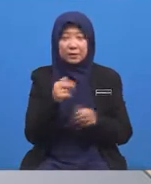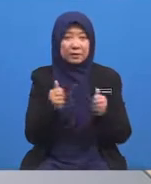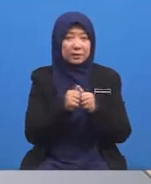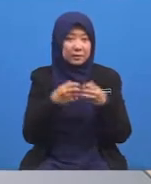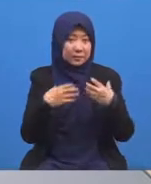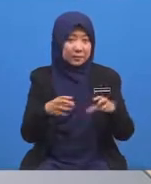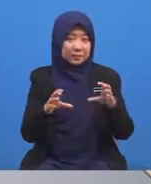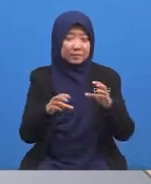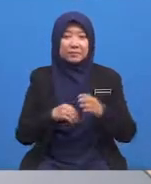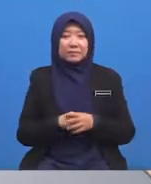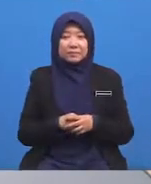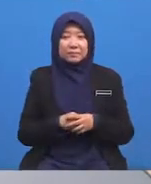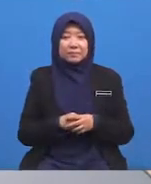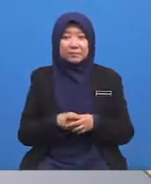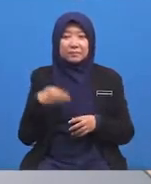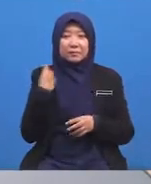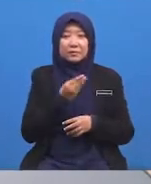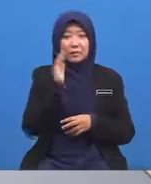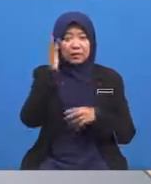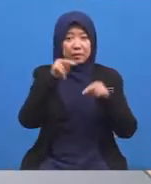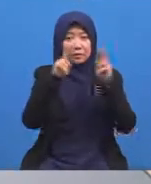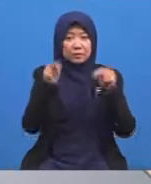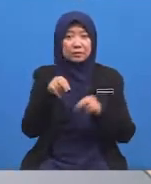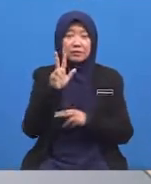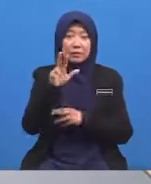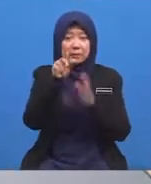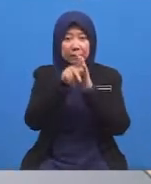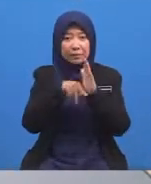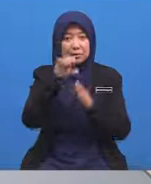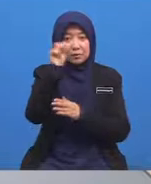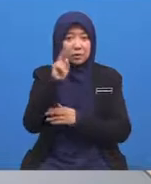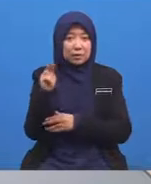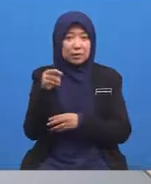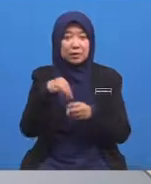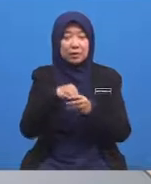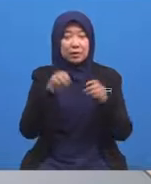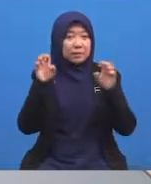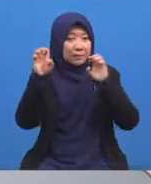pantas. Kita akan uji 3 persoalan dalam eksperimen ini.